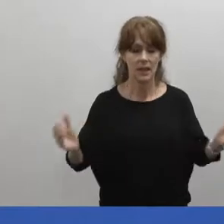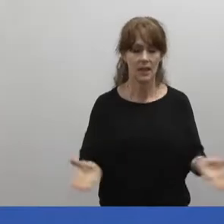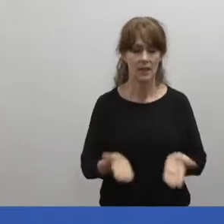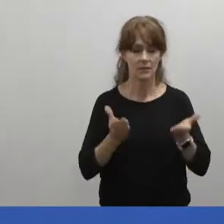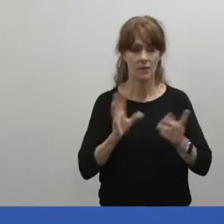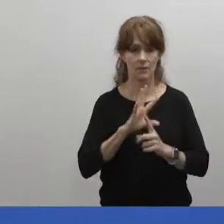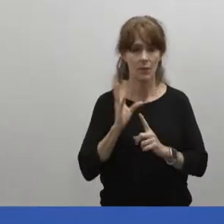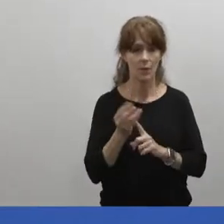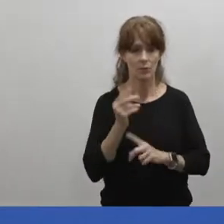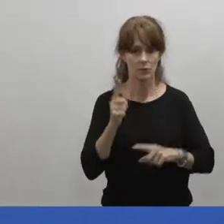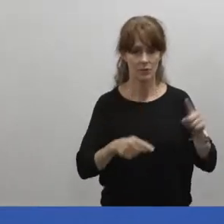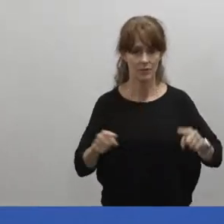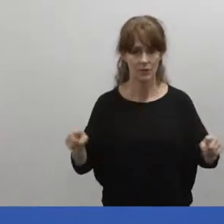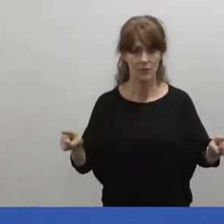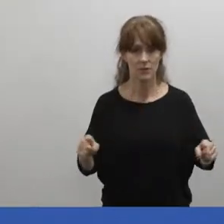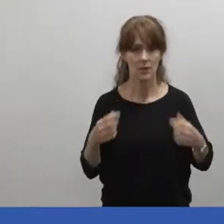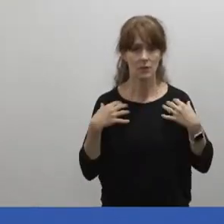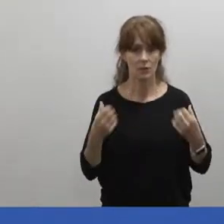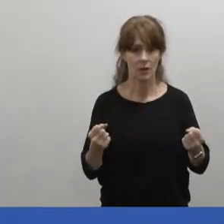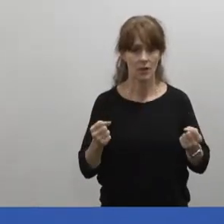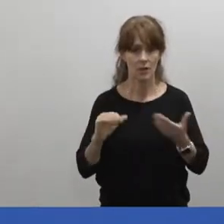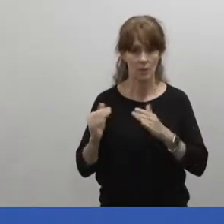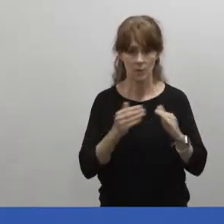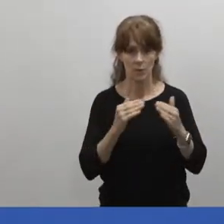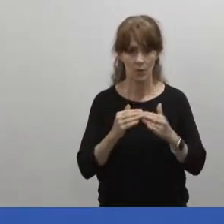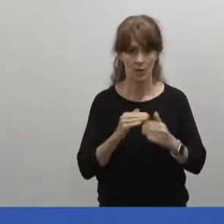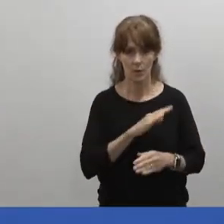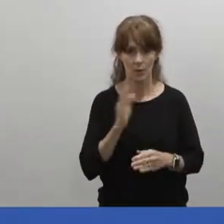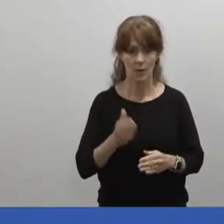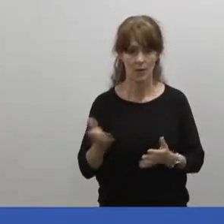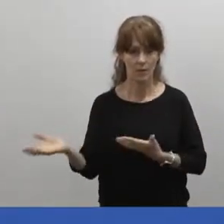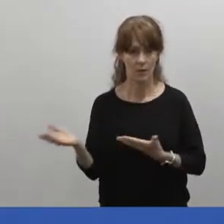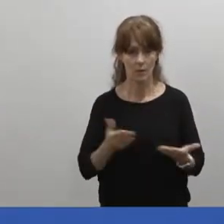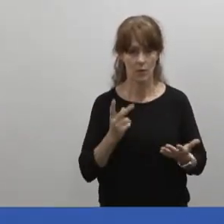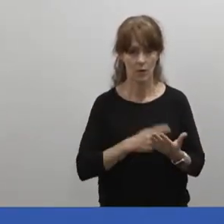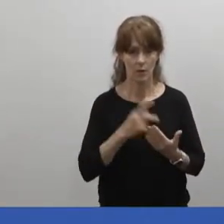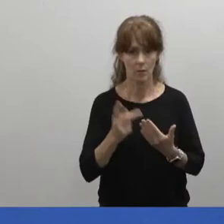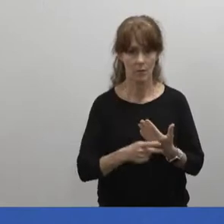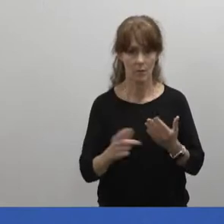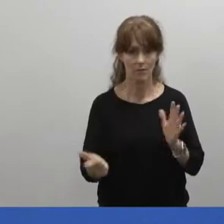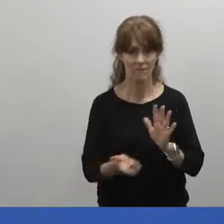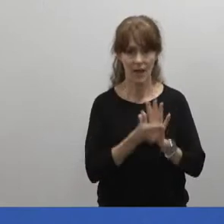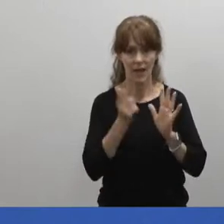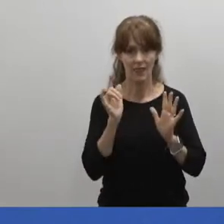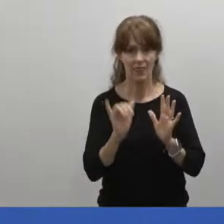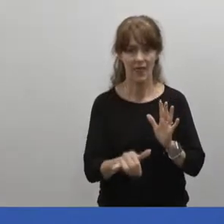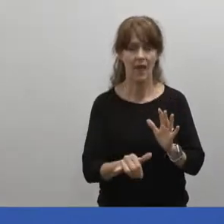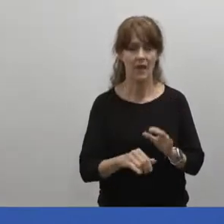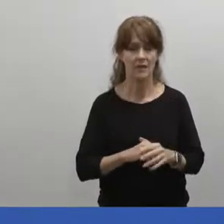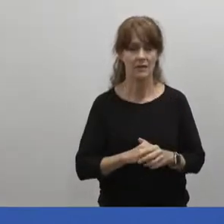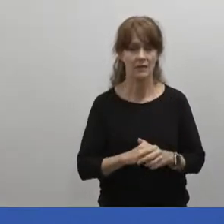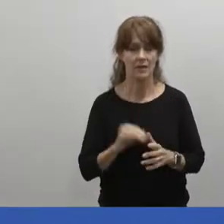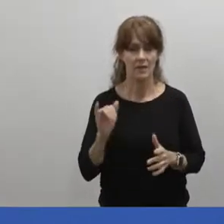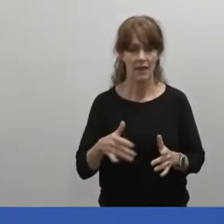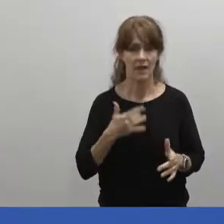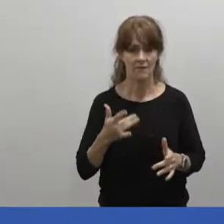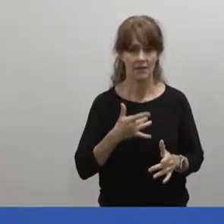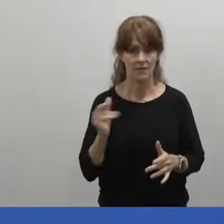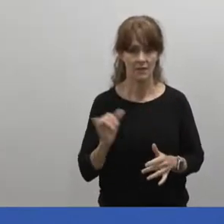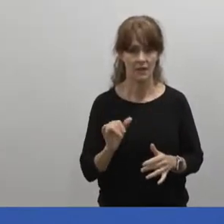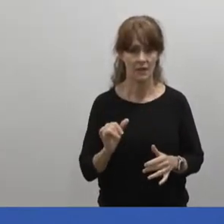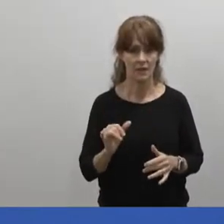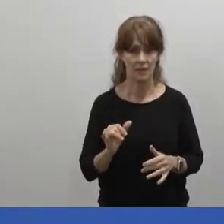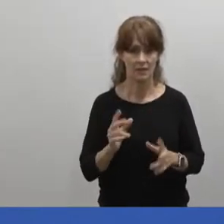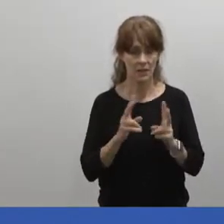đại mình lực suy đại mình chấm rồi nhau miếng cái thì chấm ran này